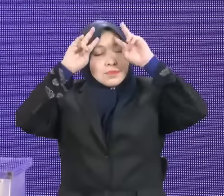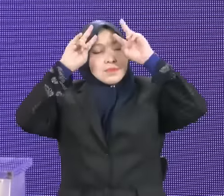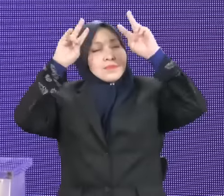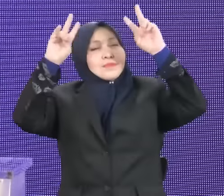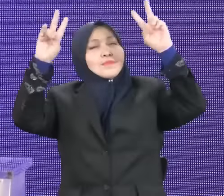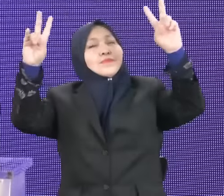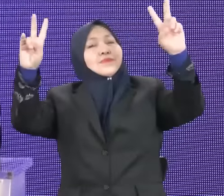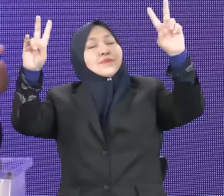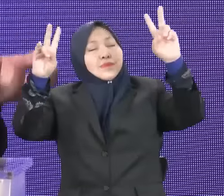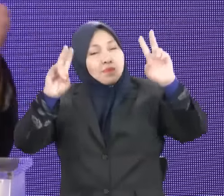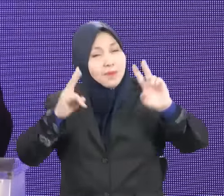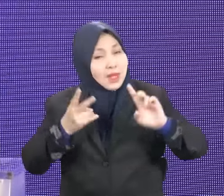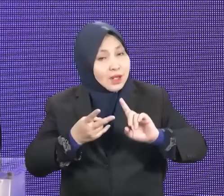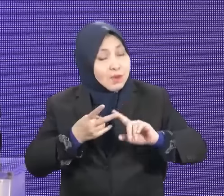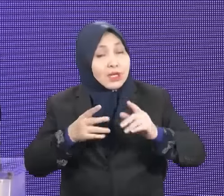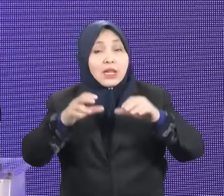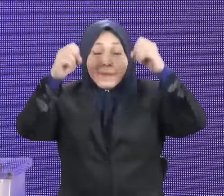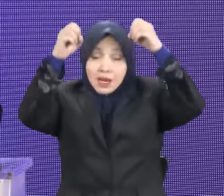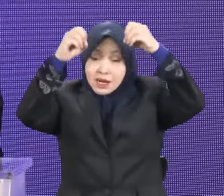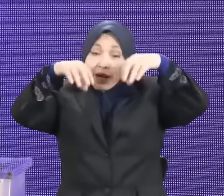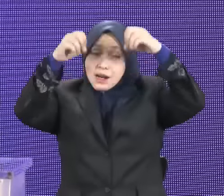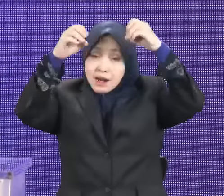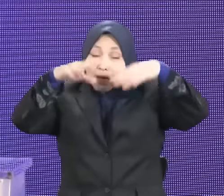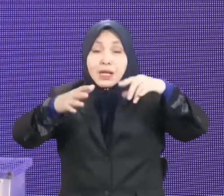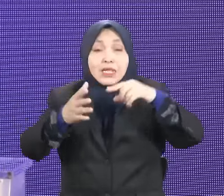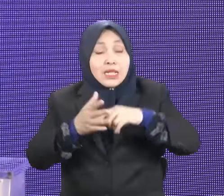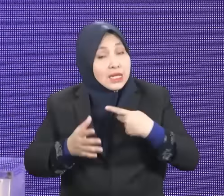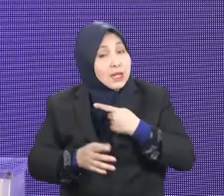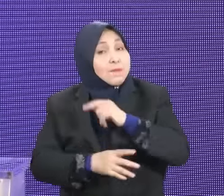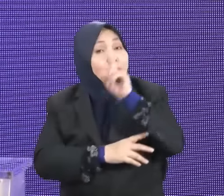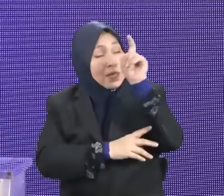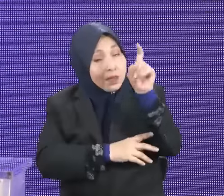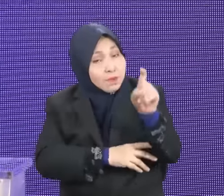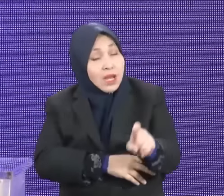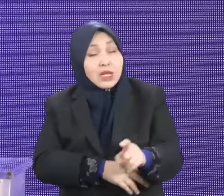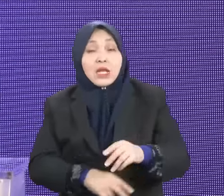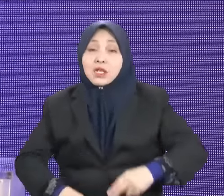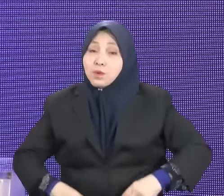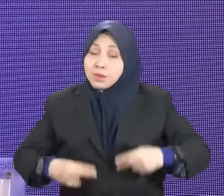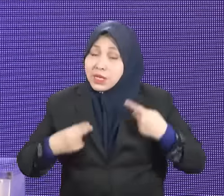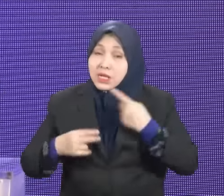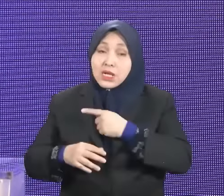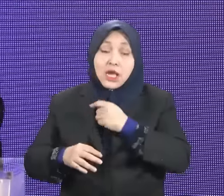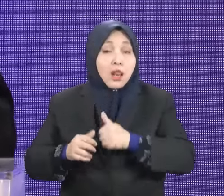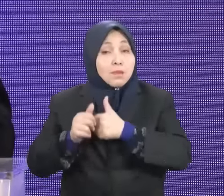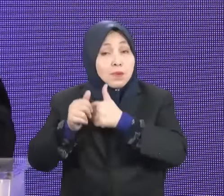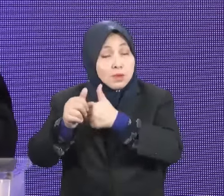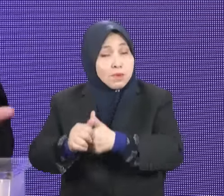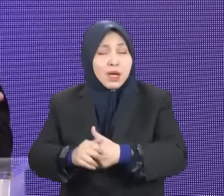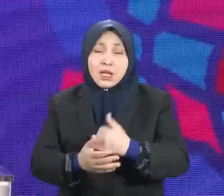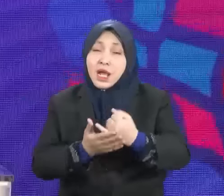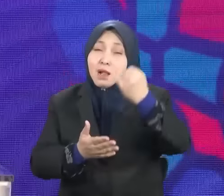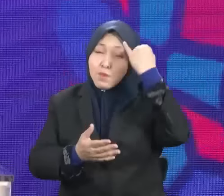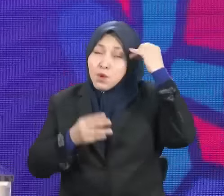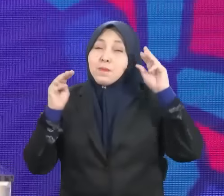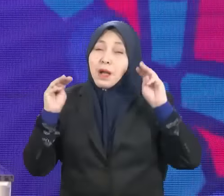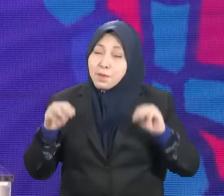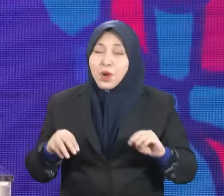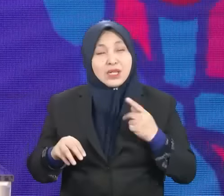keduanya Rahmat inilah yang kita perlukan hidup kita ini kalau berdasarkan pada ilmu kemampuan kita